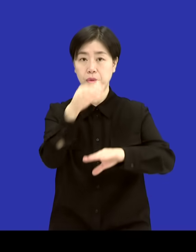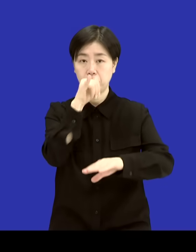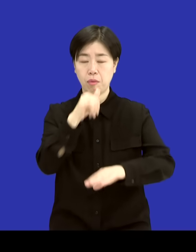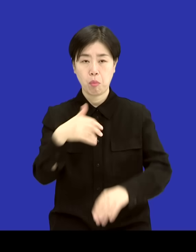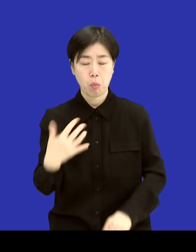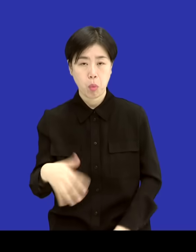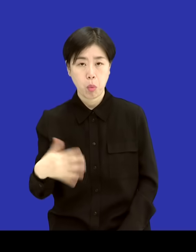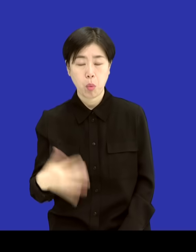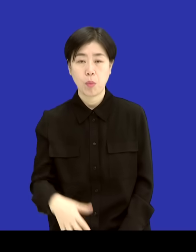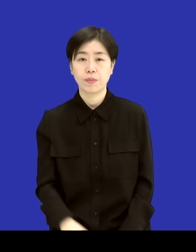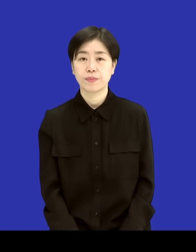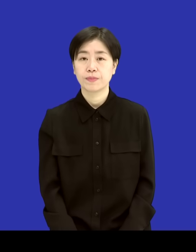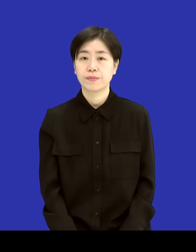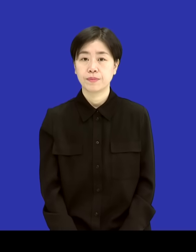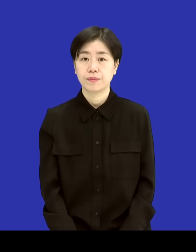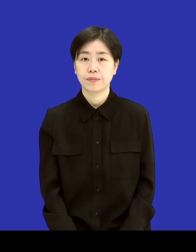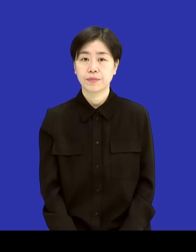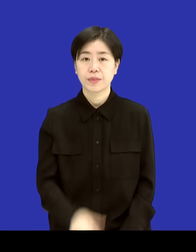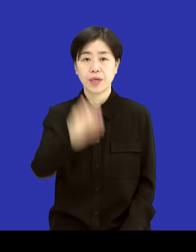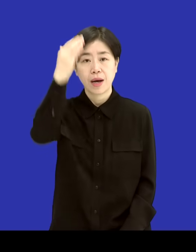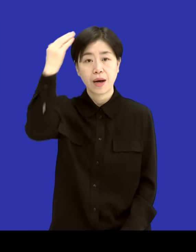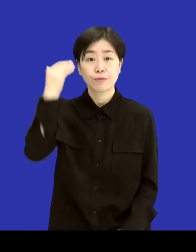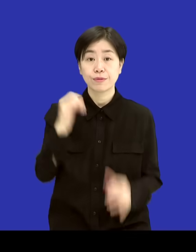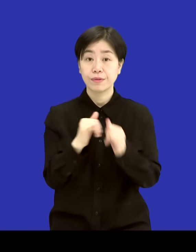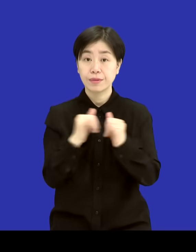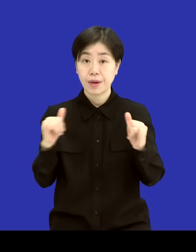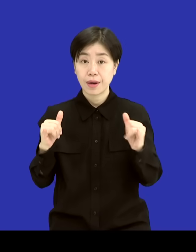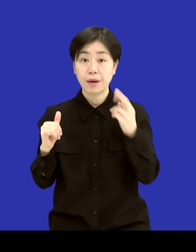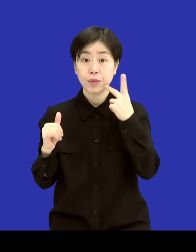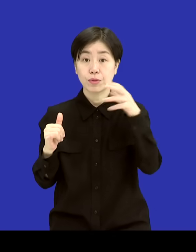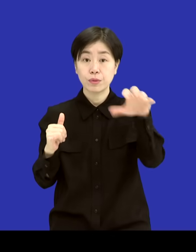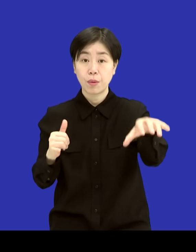네. 이번에가 또 그 한인 그